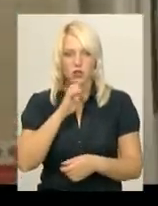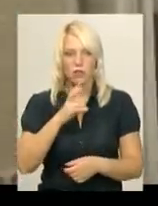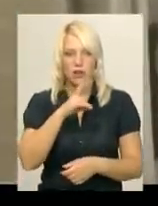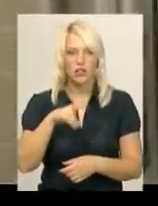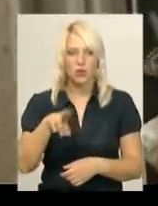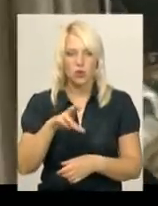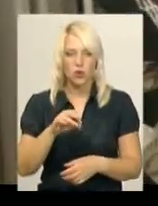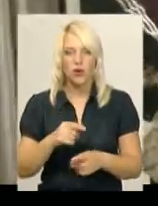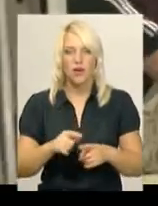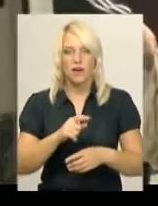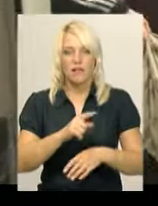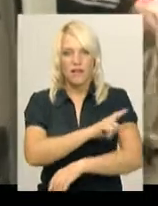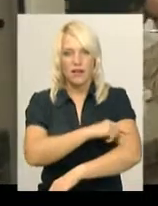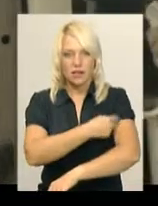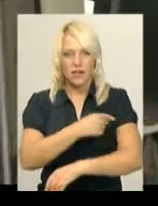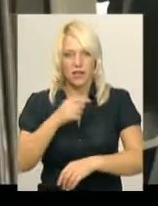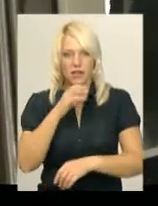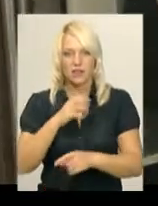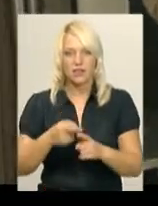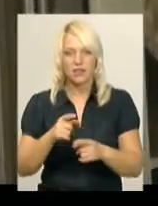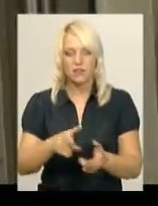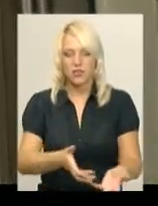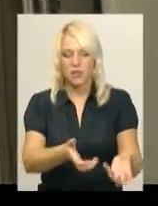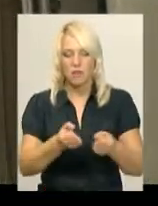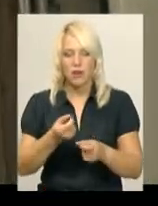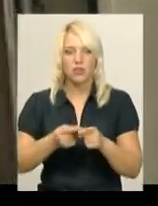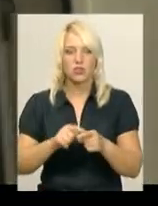огляд. Саме вони забирали тварину вночі з місця пригоди.